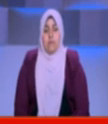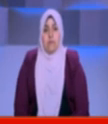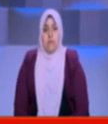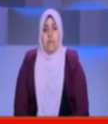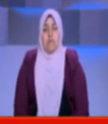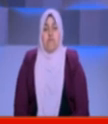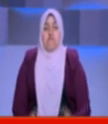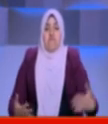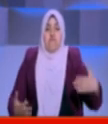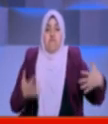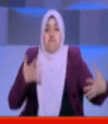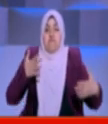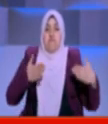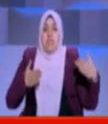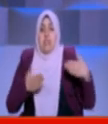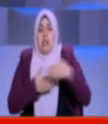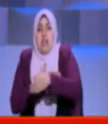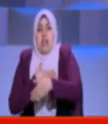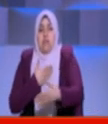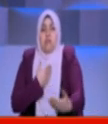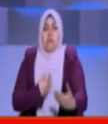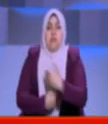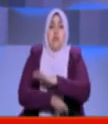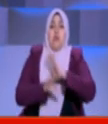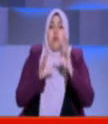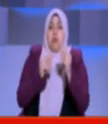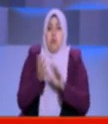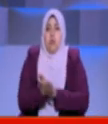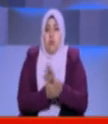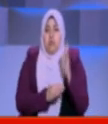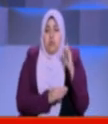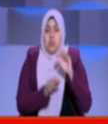تداخلت وتخادمت القصور السياسي،